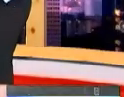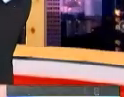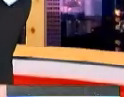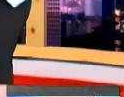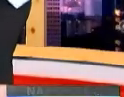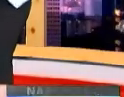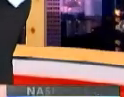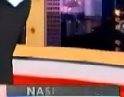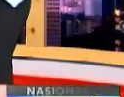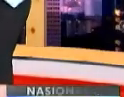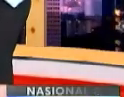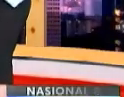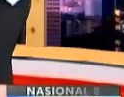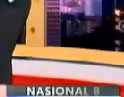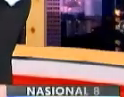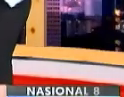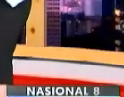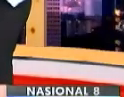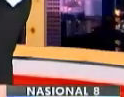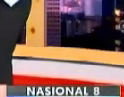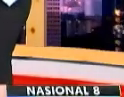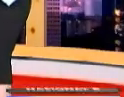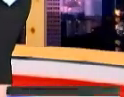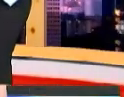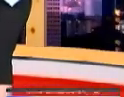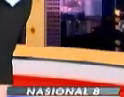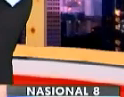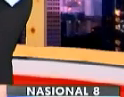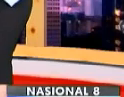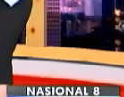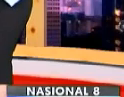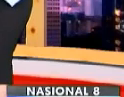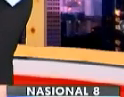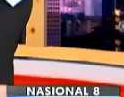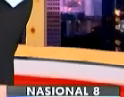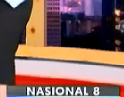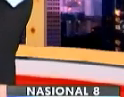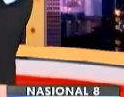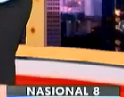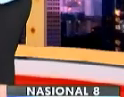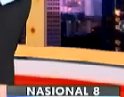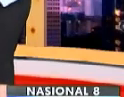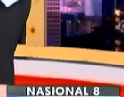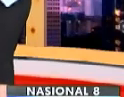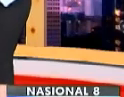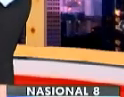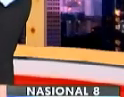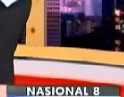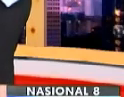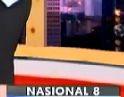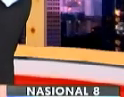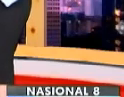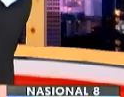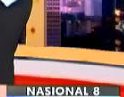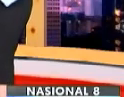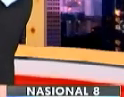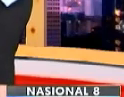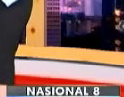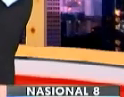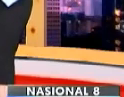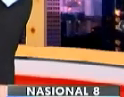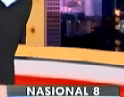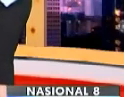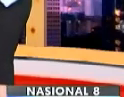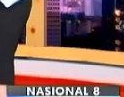sektor tertentu boleh dikurangkan sekiranya majikan tidak lagi memerlukan khidmat mereka. Jelasnya, kekosongan yang ada boleh